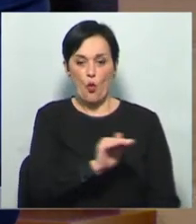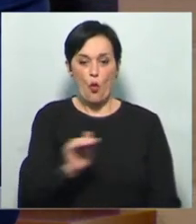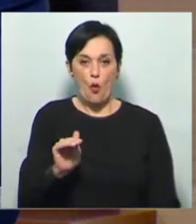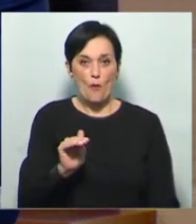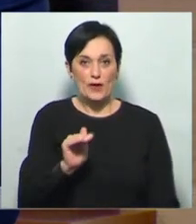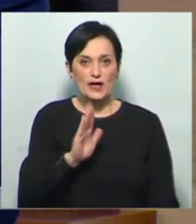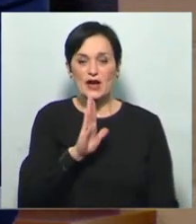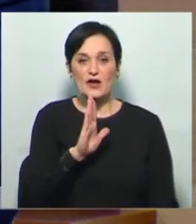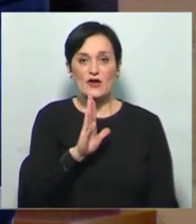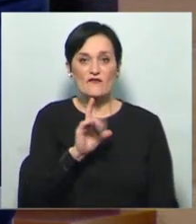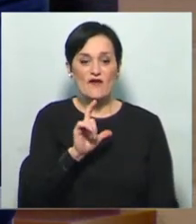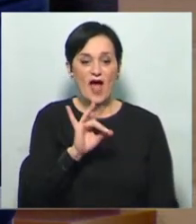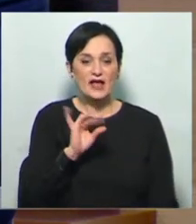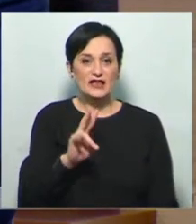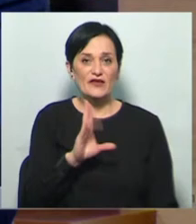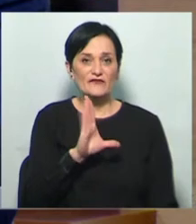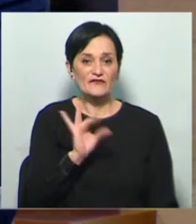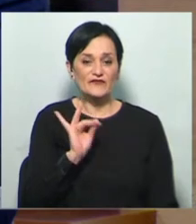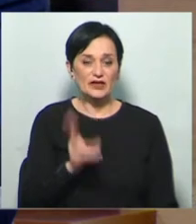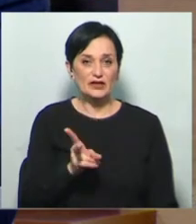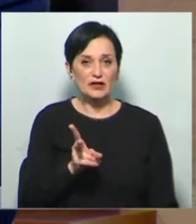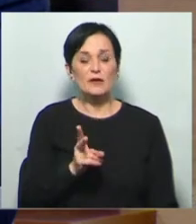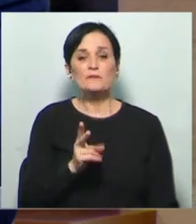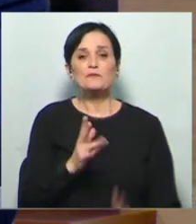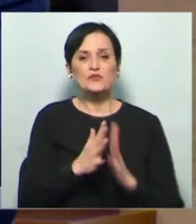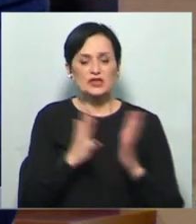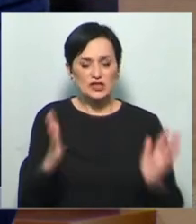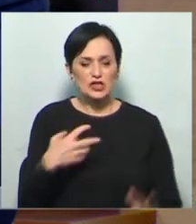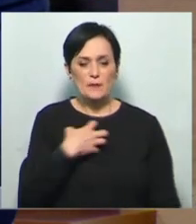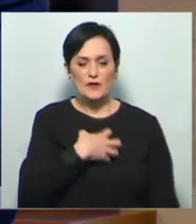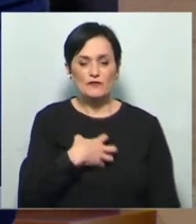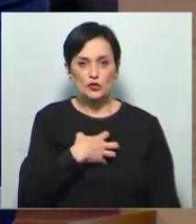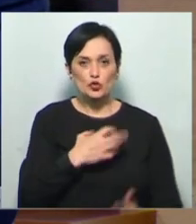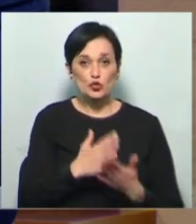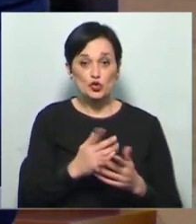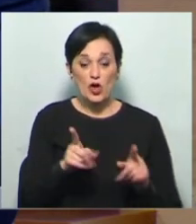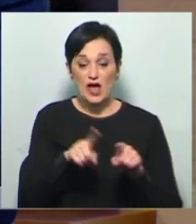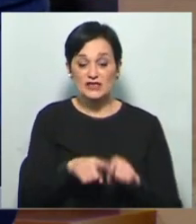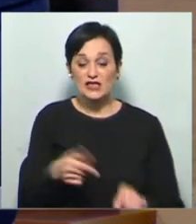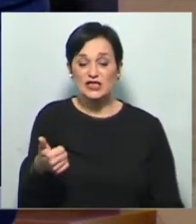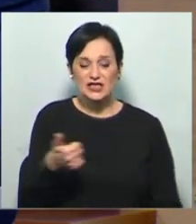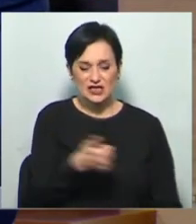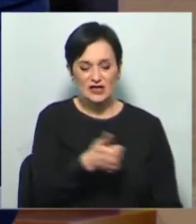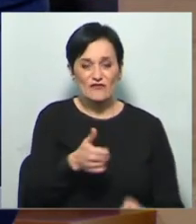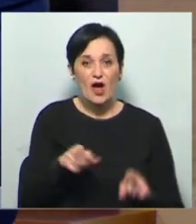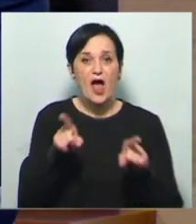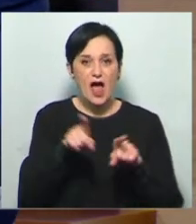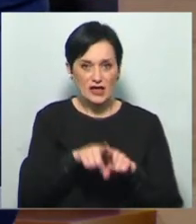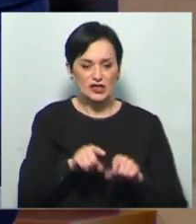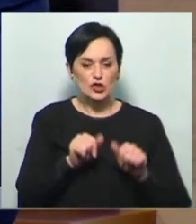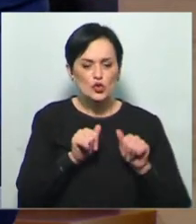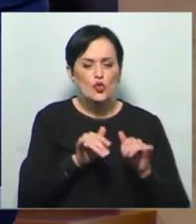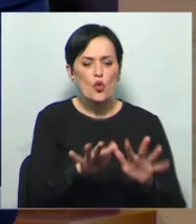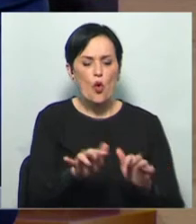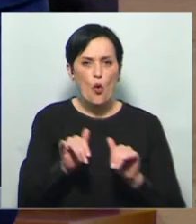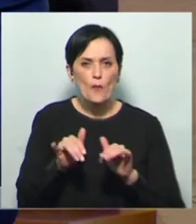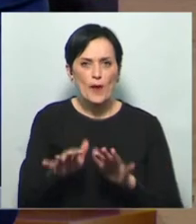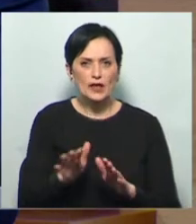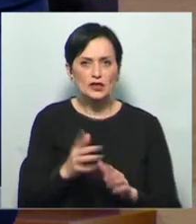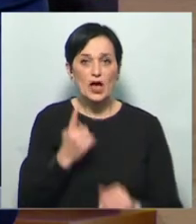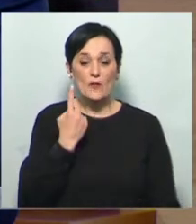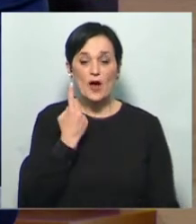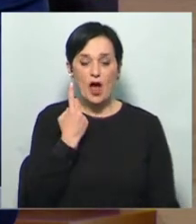ოფიციალურად ვეინვიკ. ძალიან დიდი მნიშვნელობა აქვს ასეთ კვირეულებს, ზოგადად ასეთ კამპანიებს, იმდენ